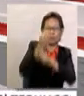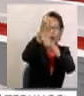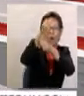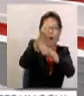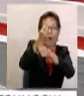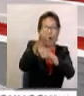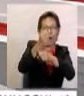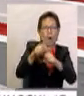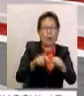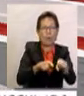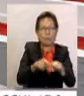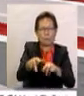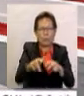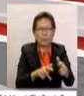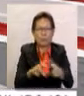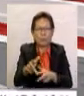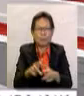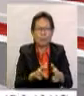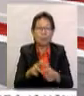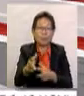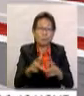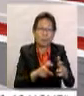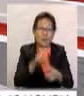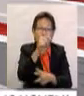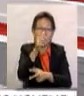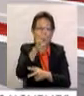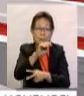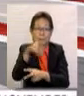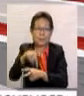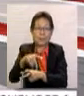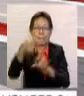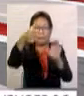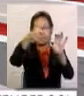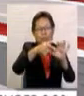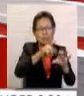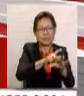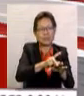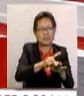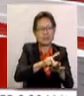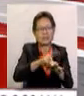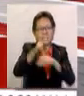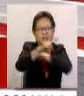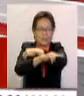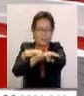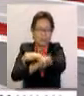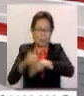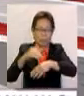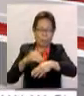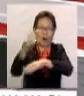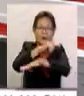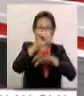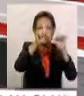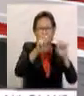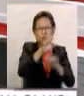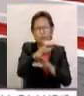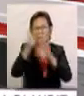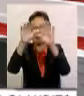perlumbaan pusingan ke-9 kejuaraan Cup Prix AAM Malaysia Petronas di Jempol Negeri Sembilan Sabtu dan Ahad ini.